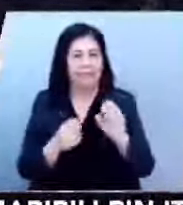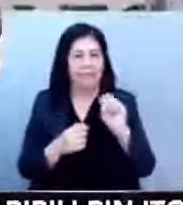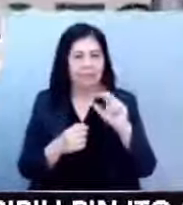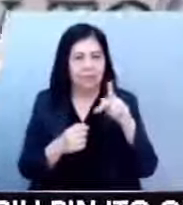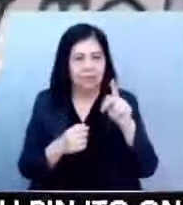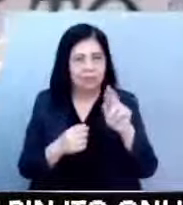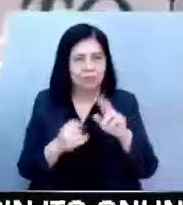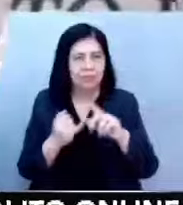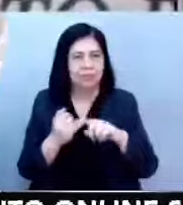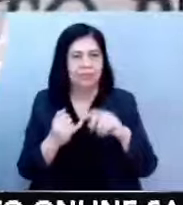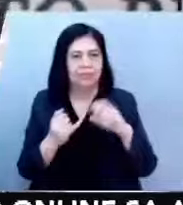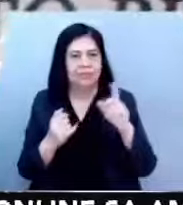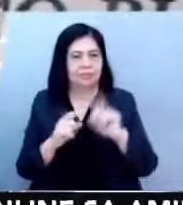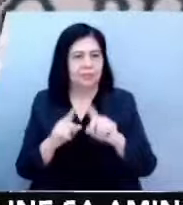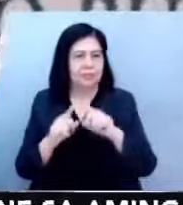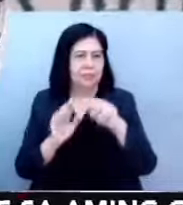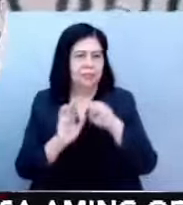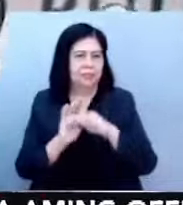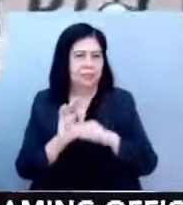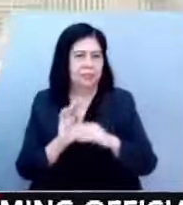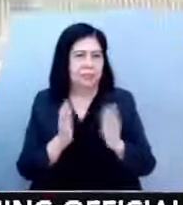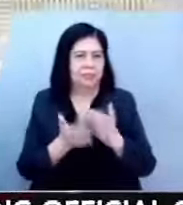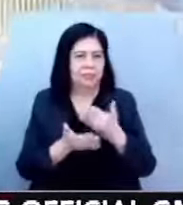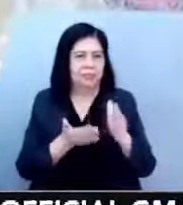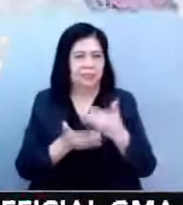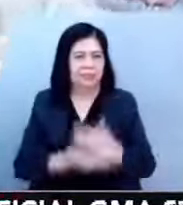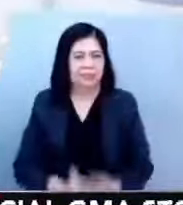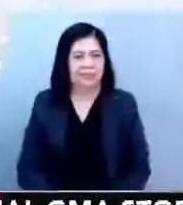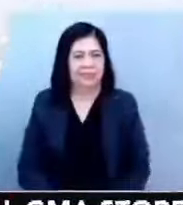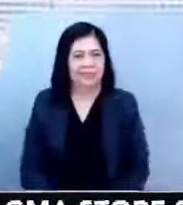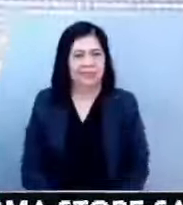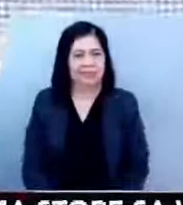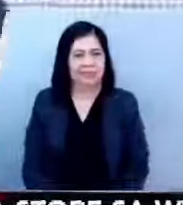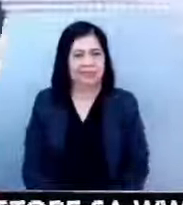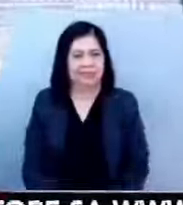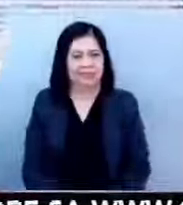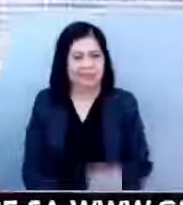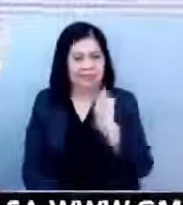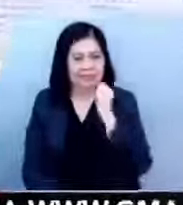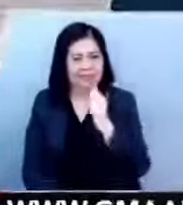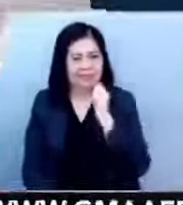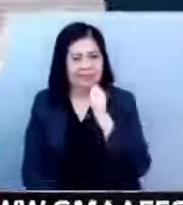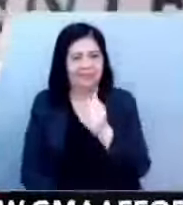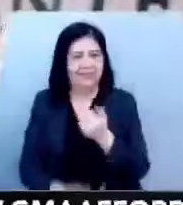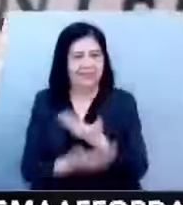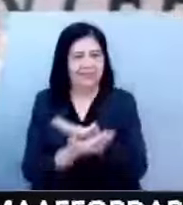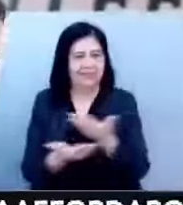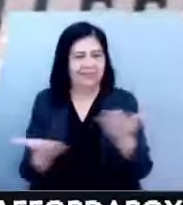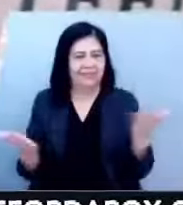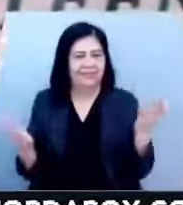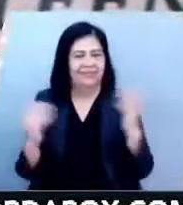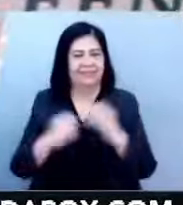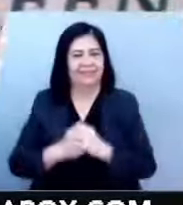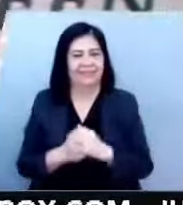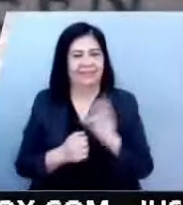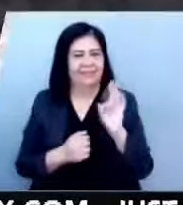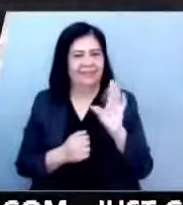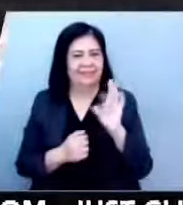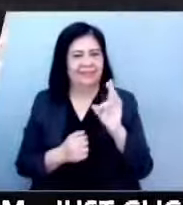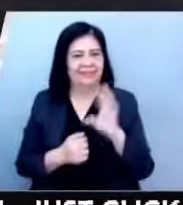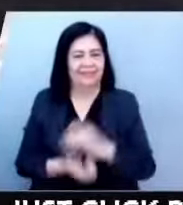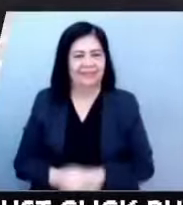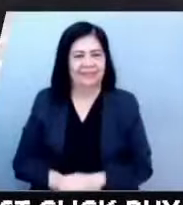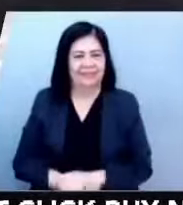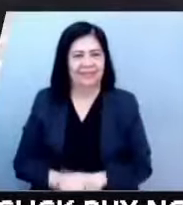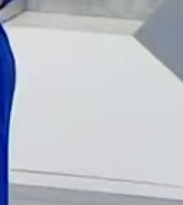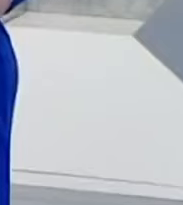Clap. You're my headliner. Oh, always. Say the name. 17. Kamsahamnida. Thank you.